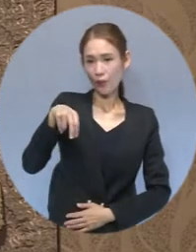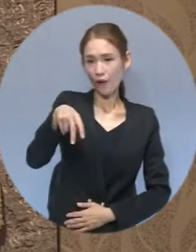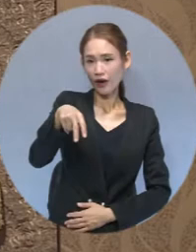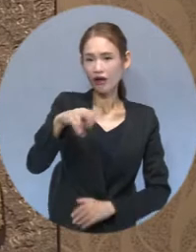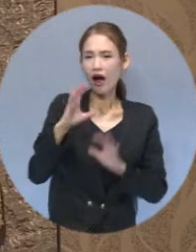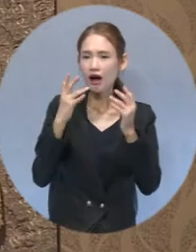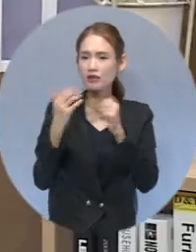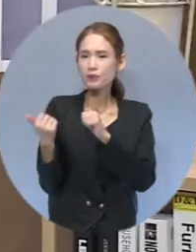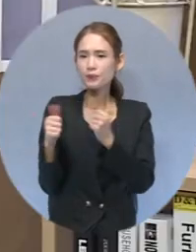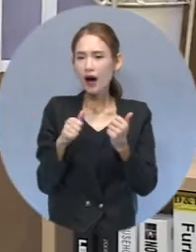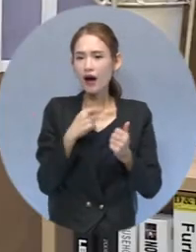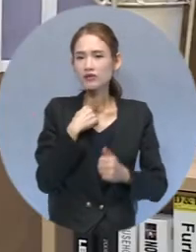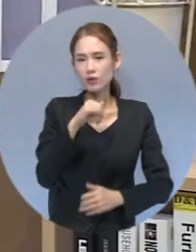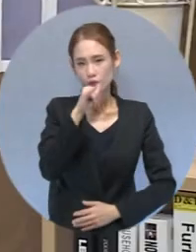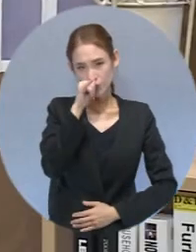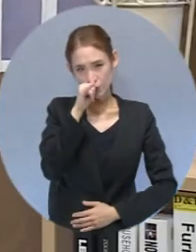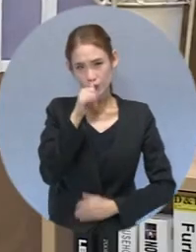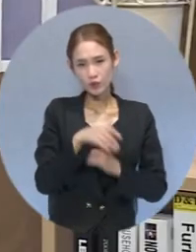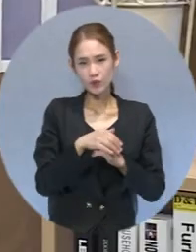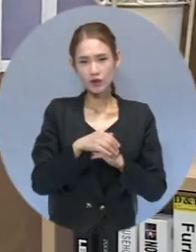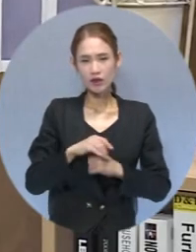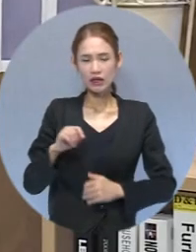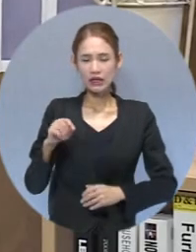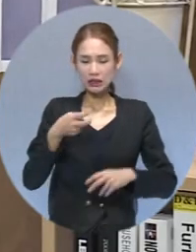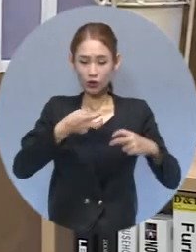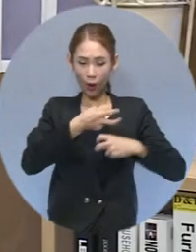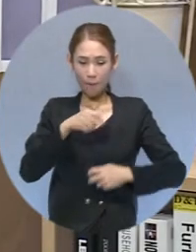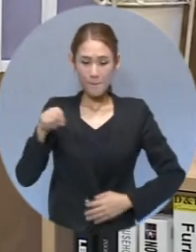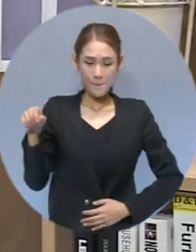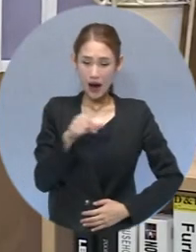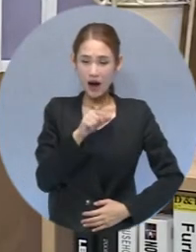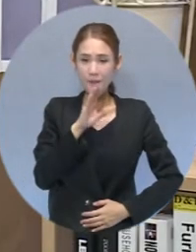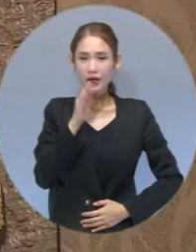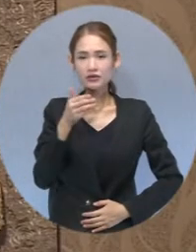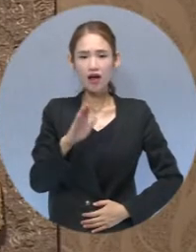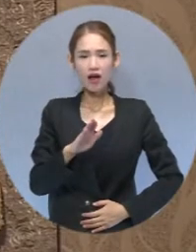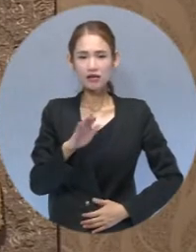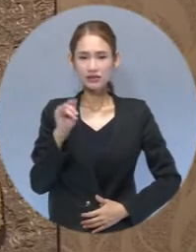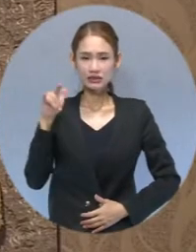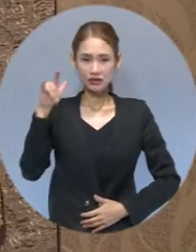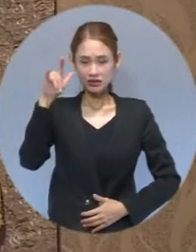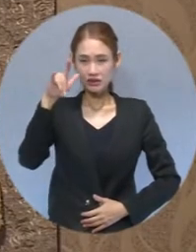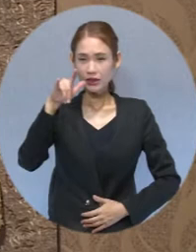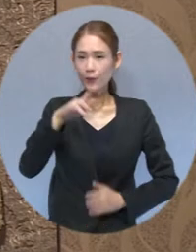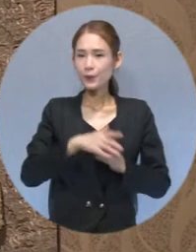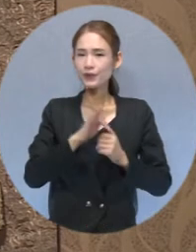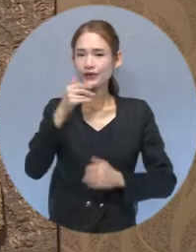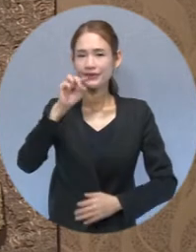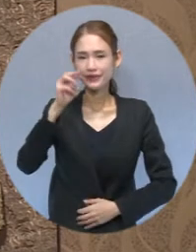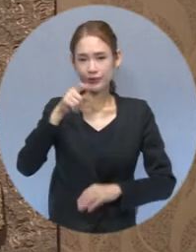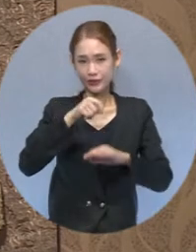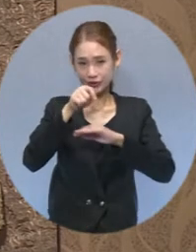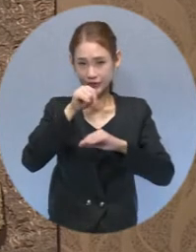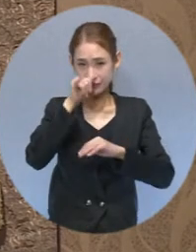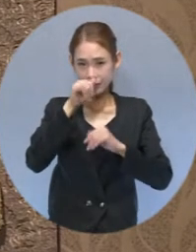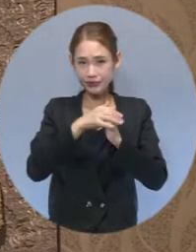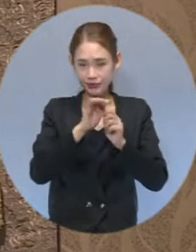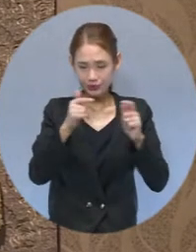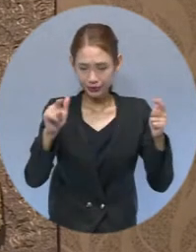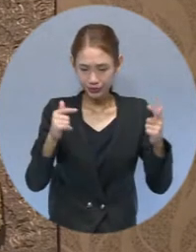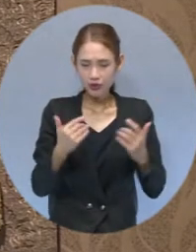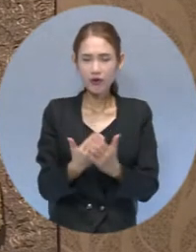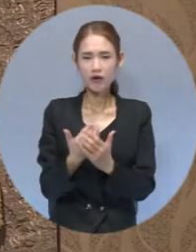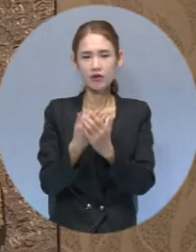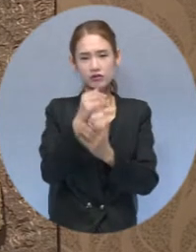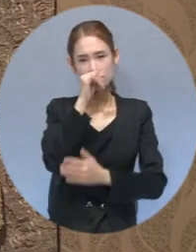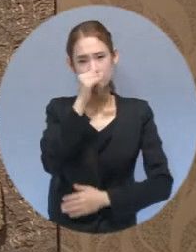있고 빠른 교통은 누구나 할 수 있을 겁니다. 뭐 드론 택시도 앞으로 나올 테고 교통의 다양한 부분들은 굉장히 많이 발전될